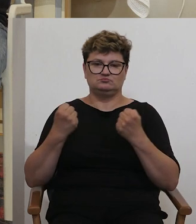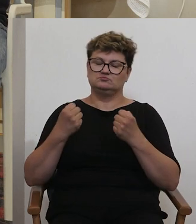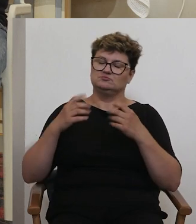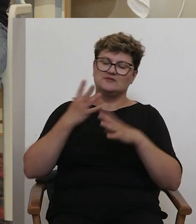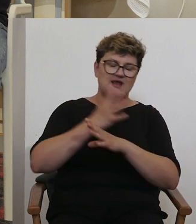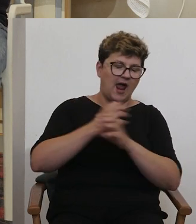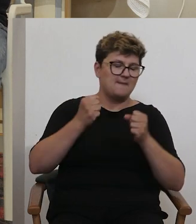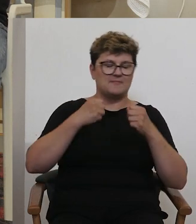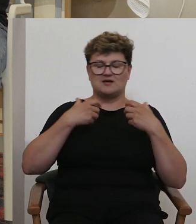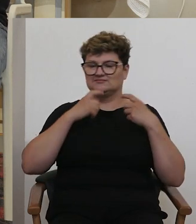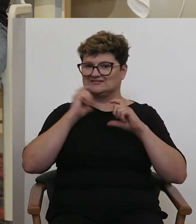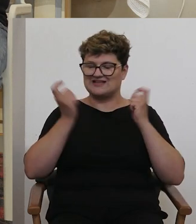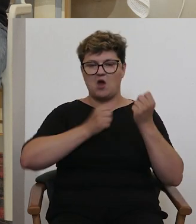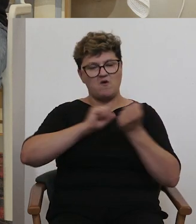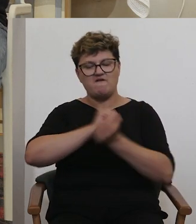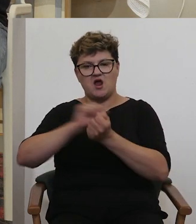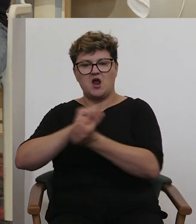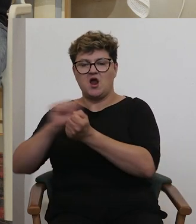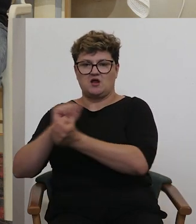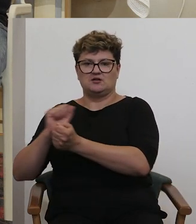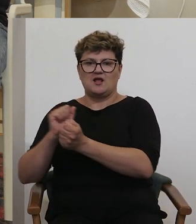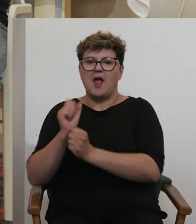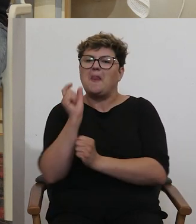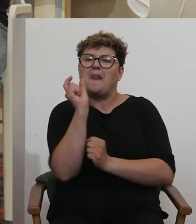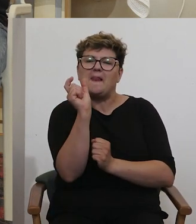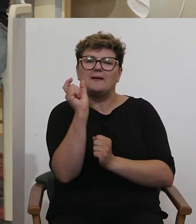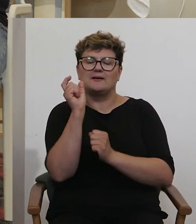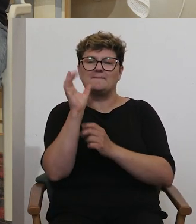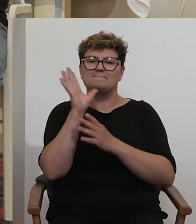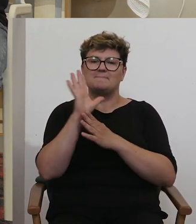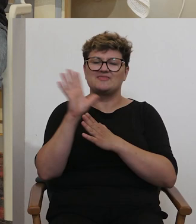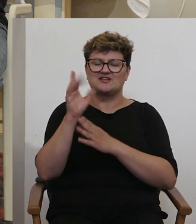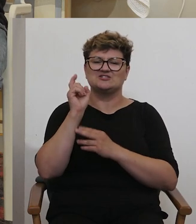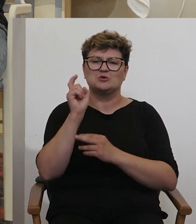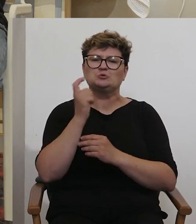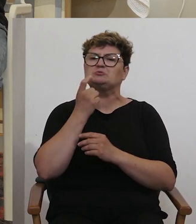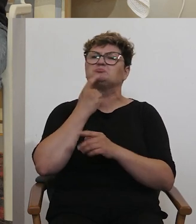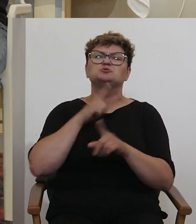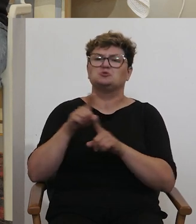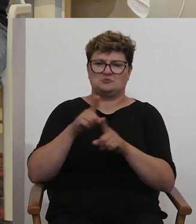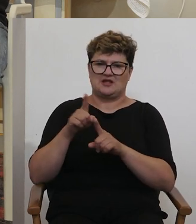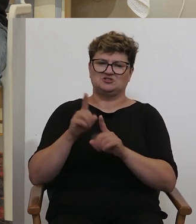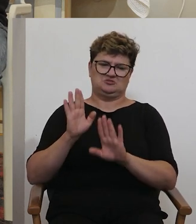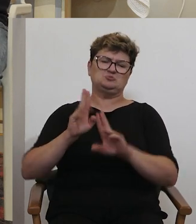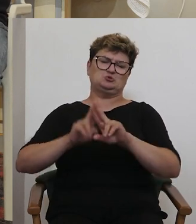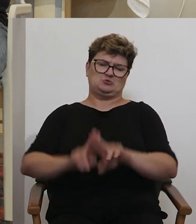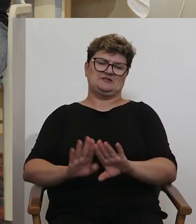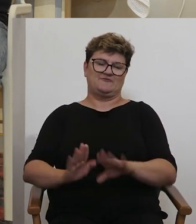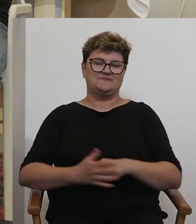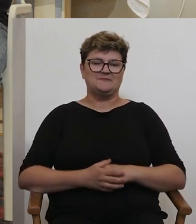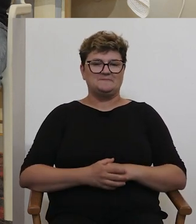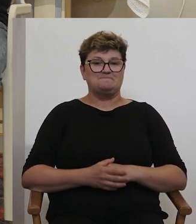bojowym oznaczał tak krótki moment na zegarze jak 15 sekund. Tak, to zostawmy